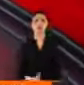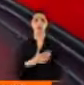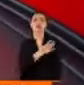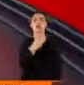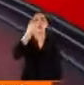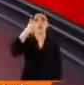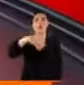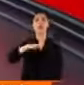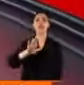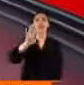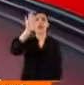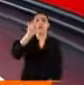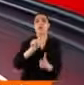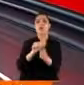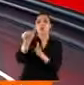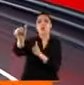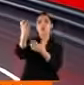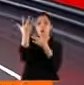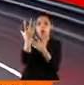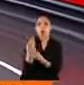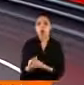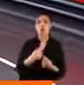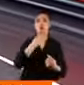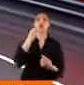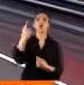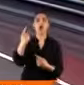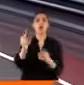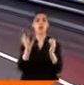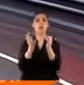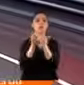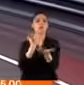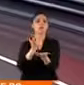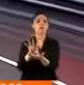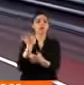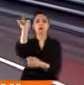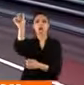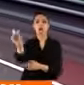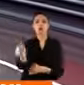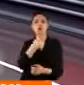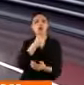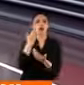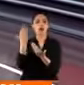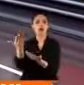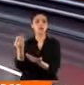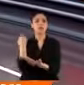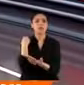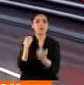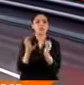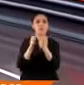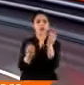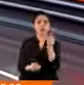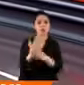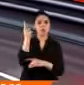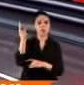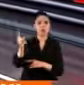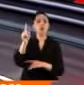CHP yönetiminin demokrasiden uzaklaştığını dile getirdiği için partiden ihraç edilen Öztürk Yılmaz'la devam edeceğiz. Yenilik Partisi'ni kurmuştu. Yılmaz